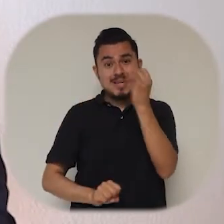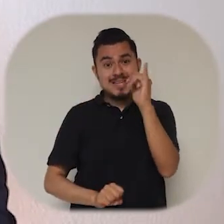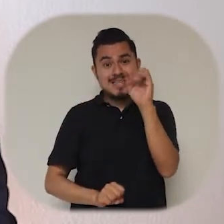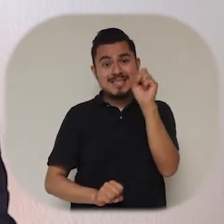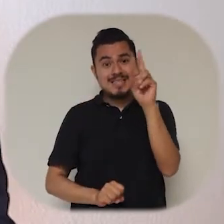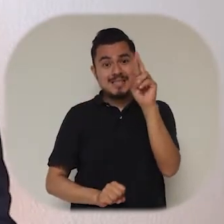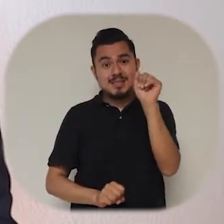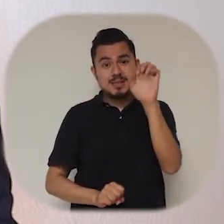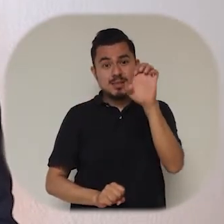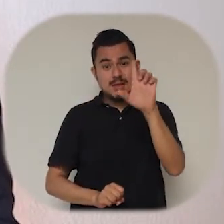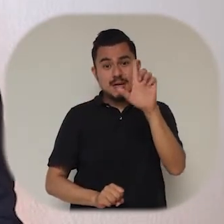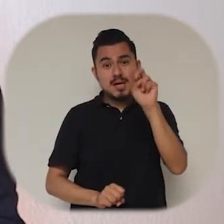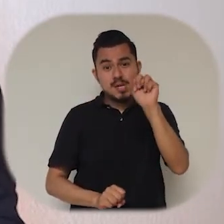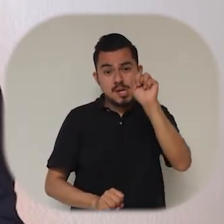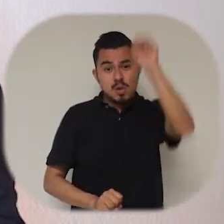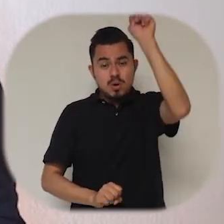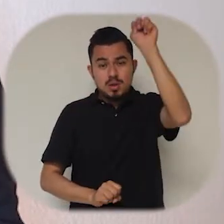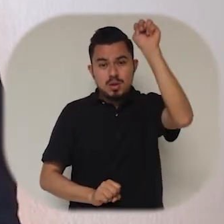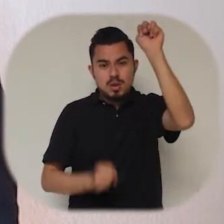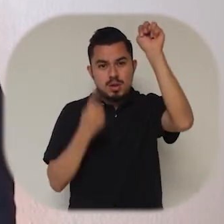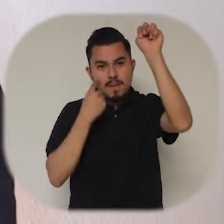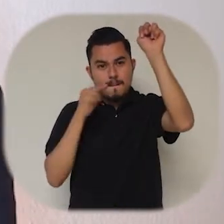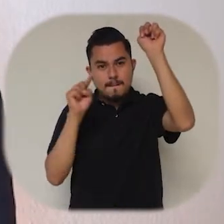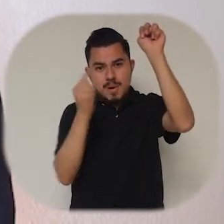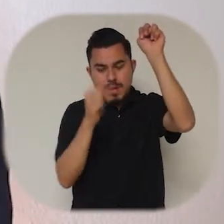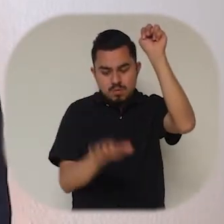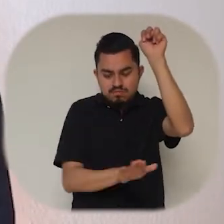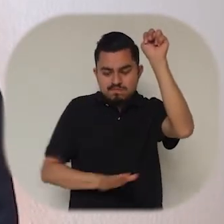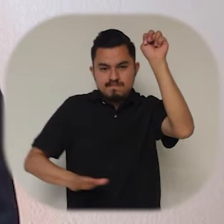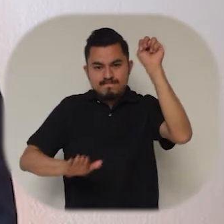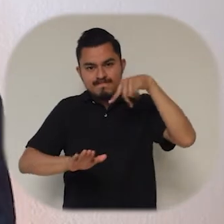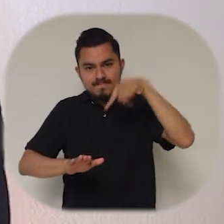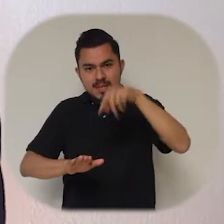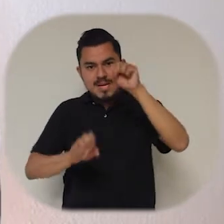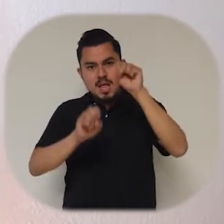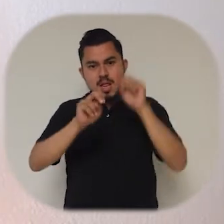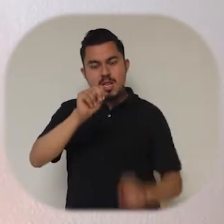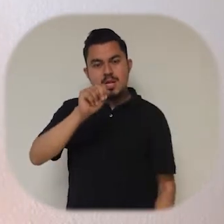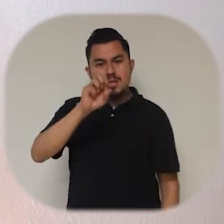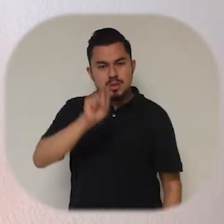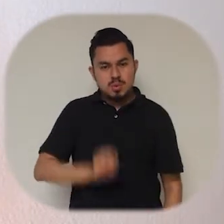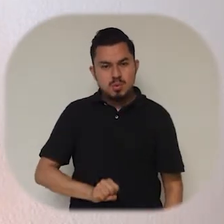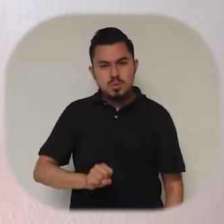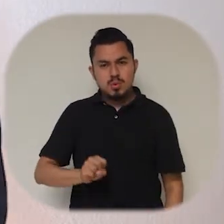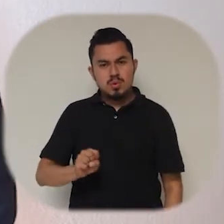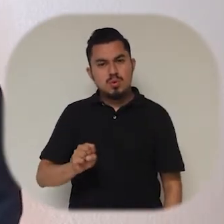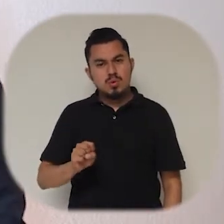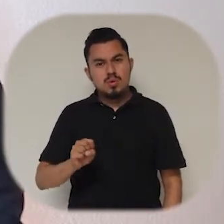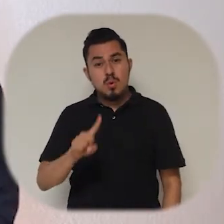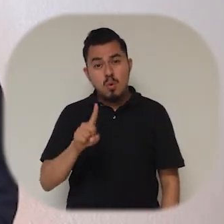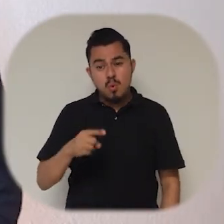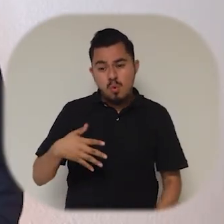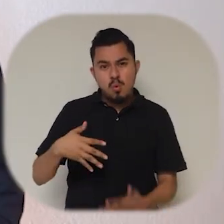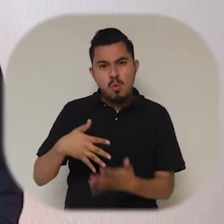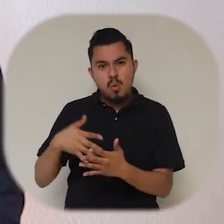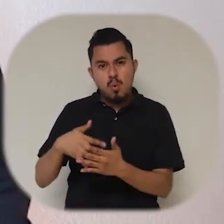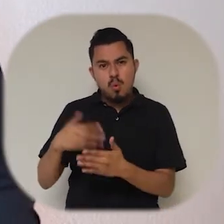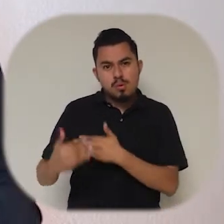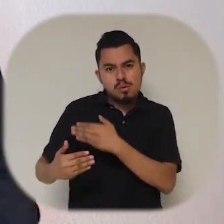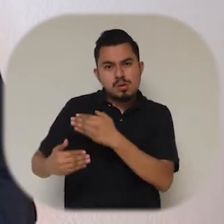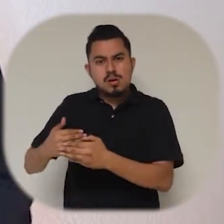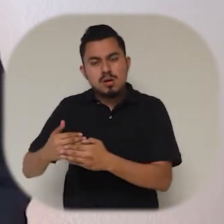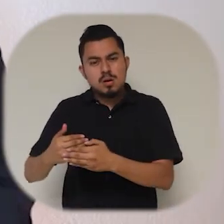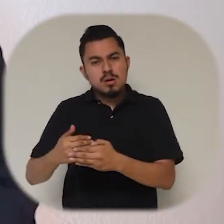20여 명의 왕으로 이제 연결이 됩니다. 이 분열될 때 이스라엘의 12지파인데